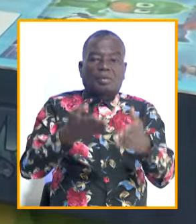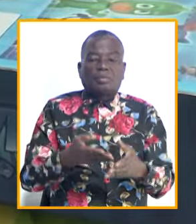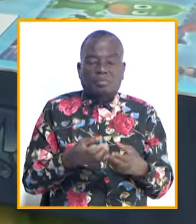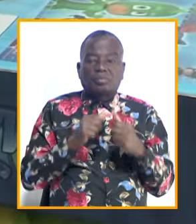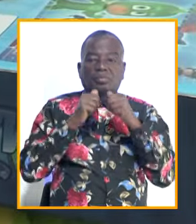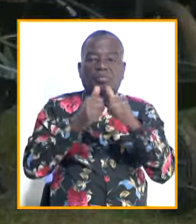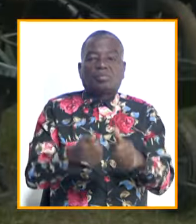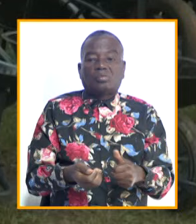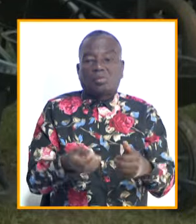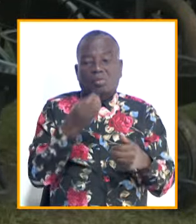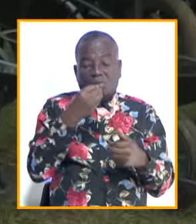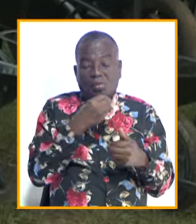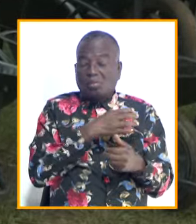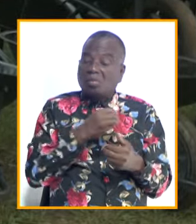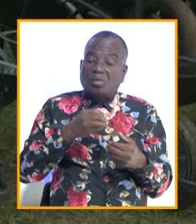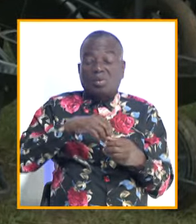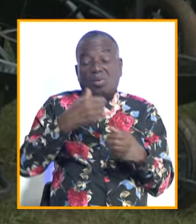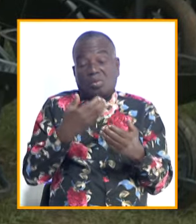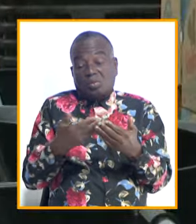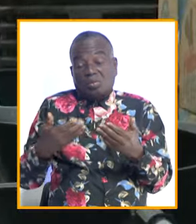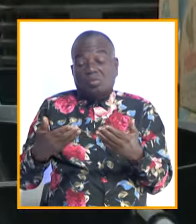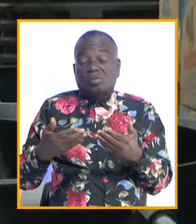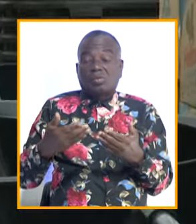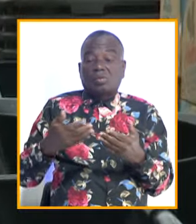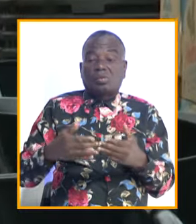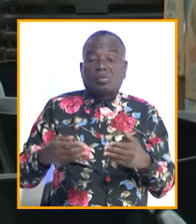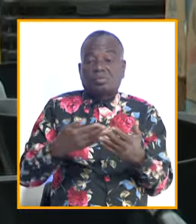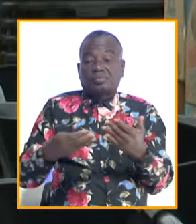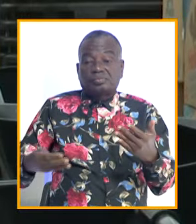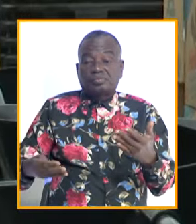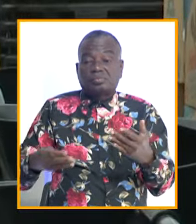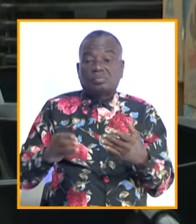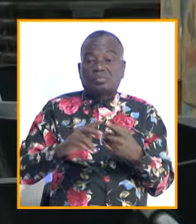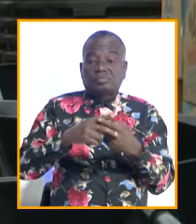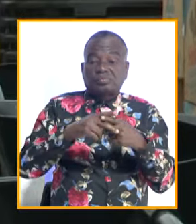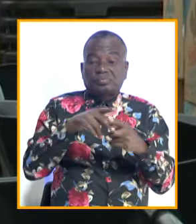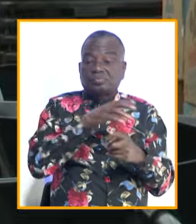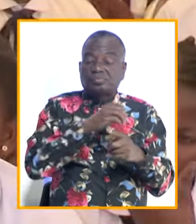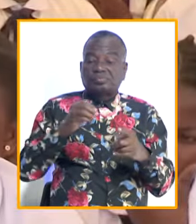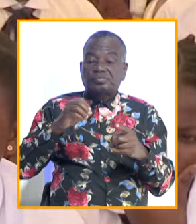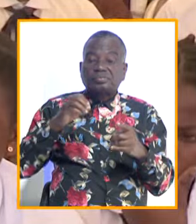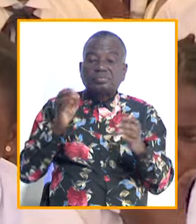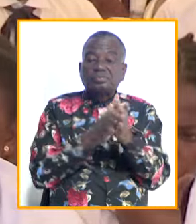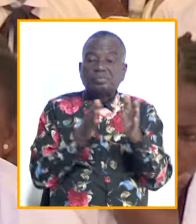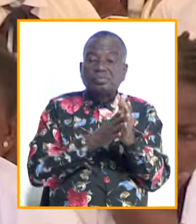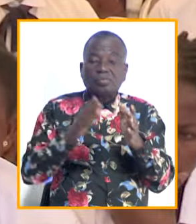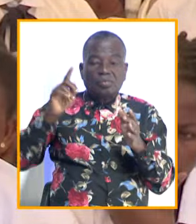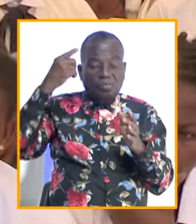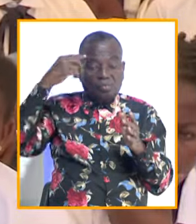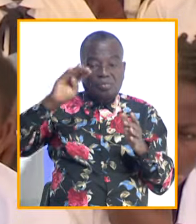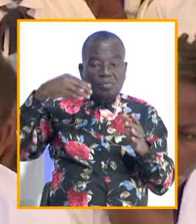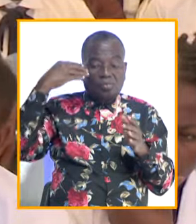matériel éducatif, didactique, sportif, ainsi que du matériel d'entretien destiné aux écoles. Pour le ministre de la